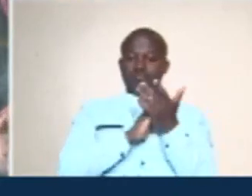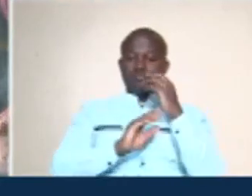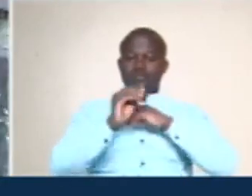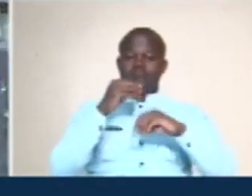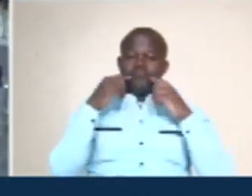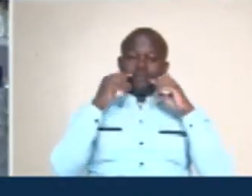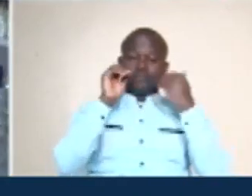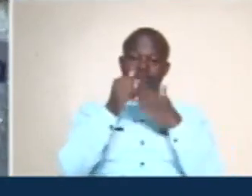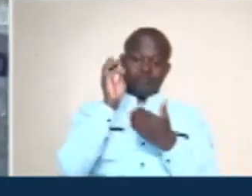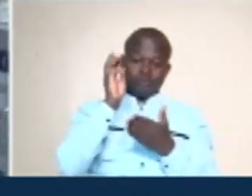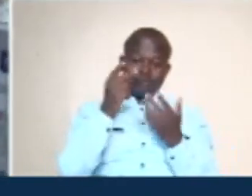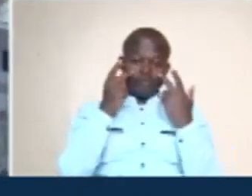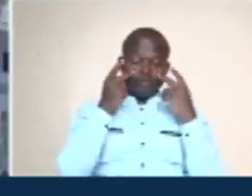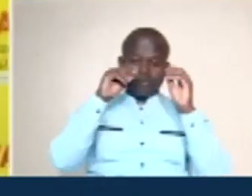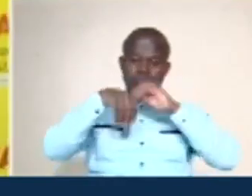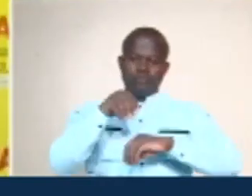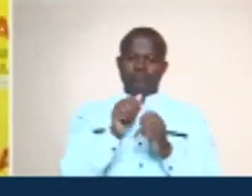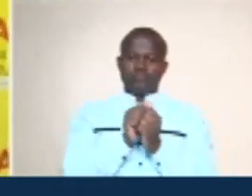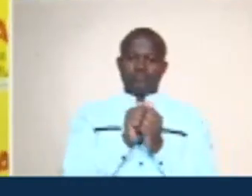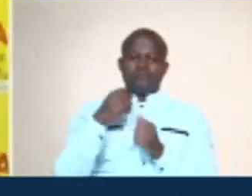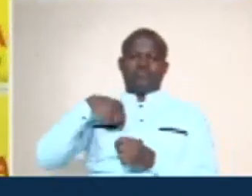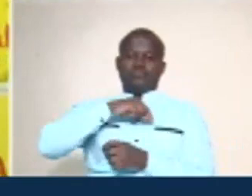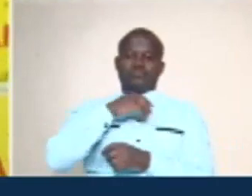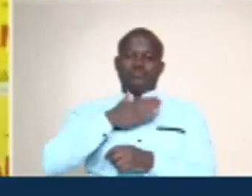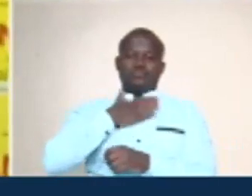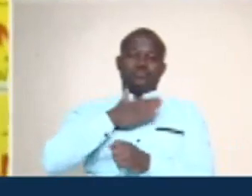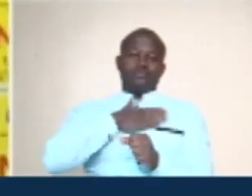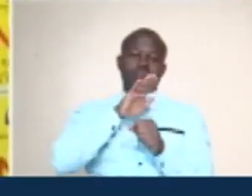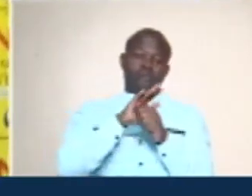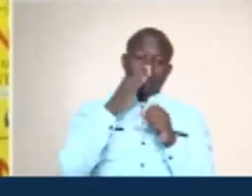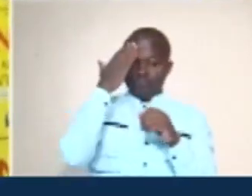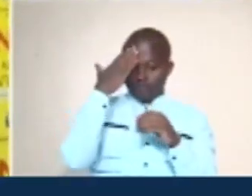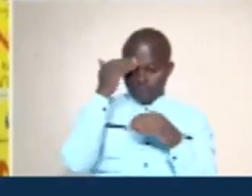bacuruzi bavuga ko biteze kubona umusaruro. Turanabyishimiye cyane dore ko